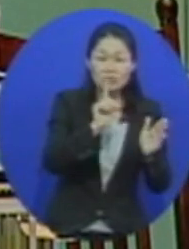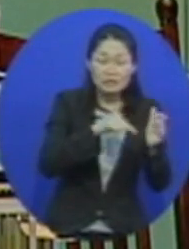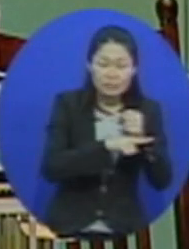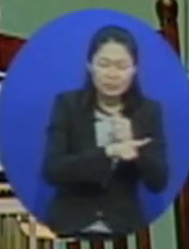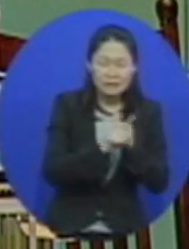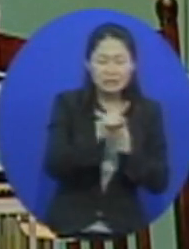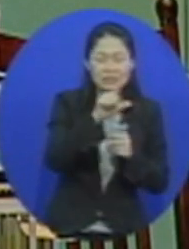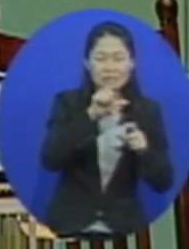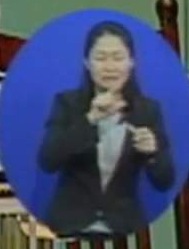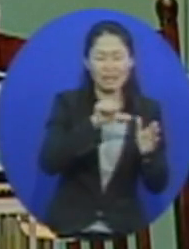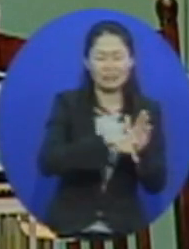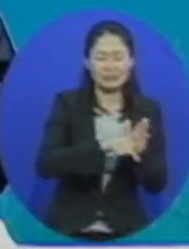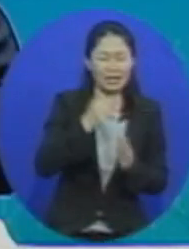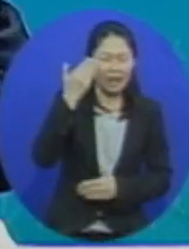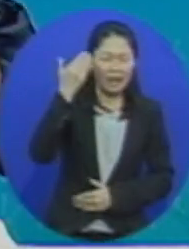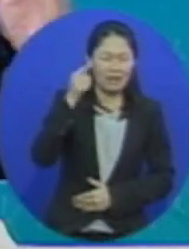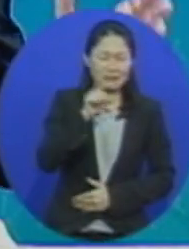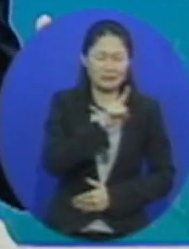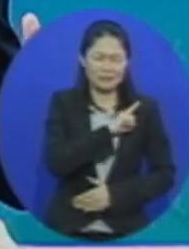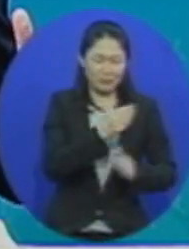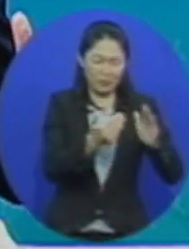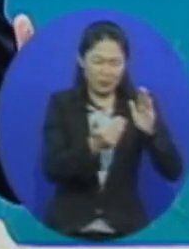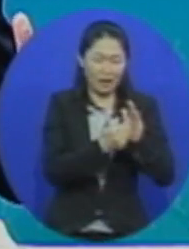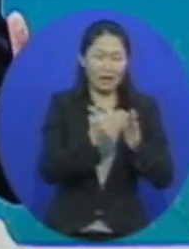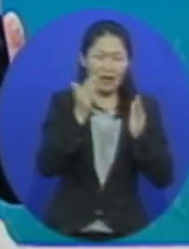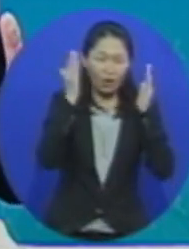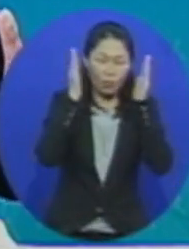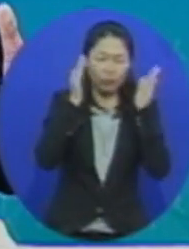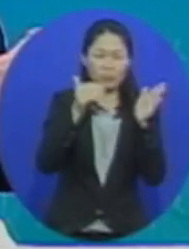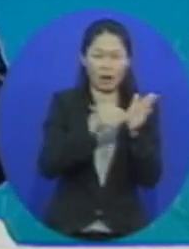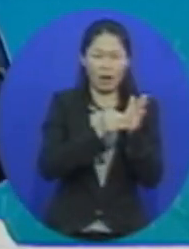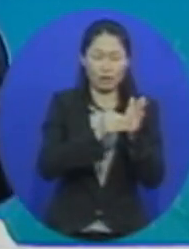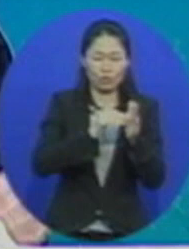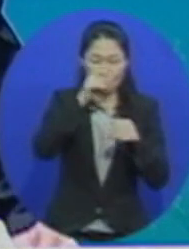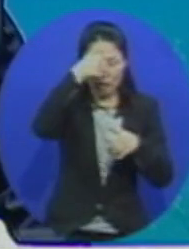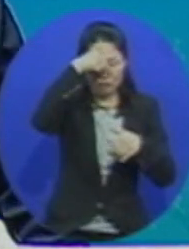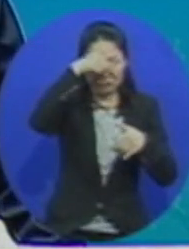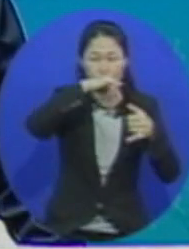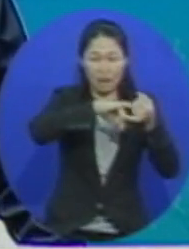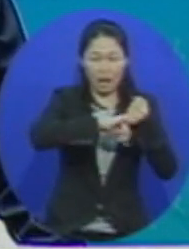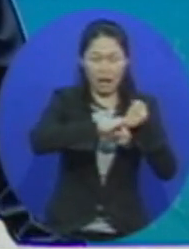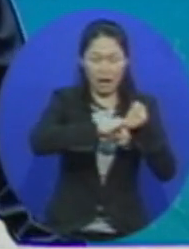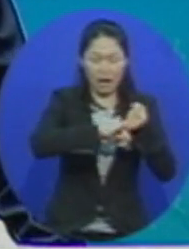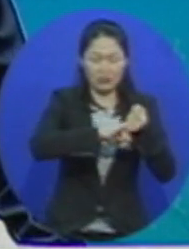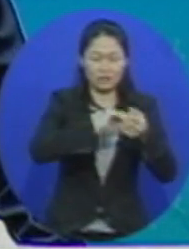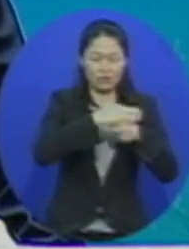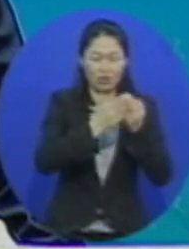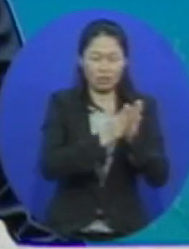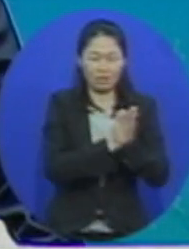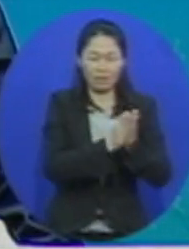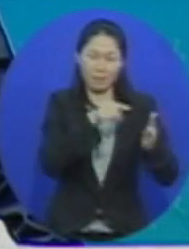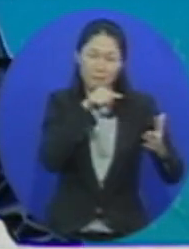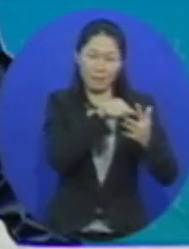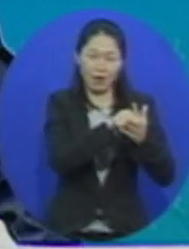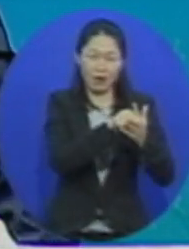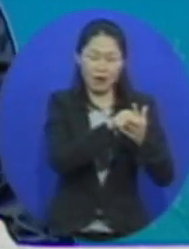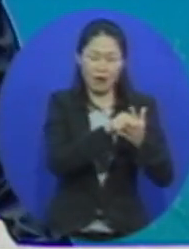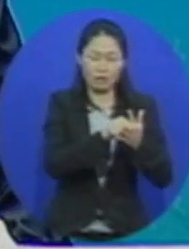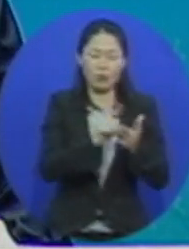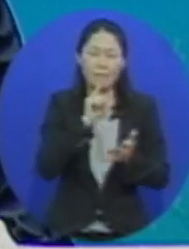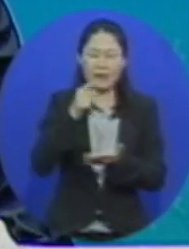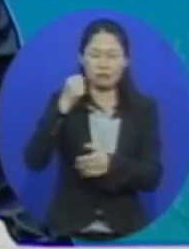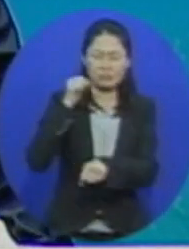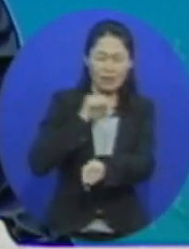말입니다 그리고 구약성경의 능 동안 사람 그리고 말도 잘 했어요 웅변가 였읍니다 그래서 아